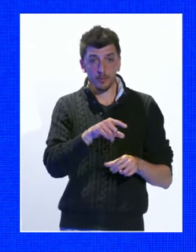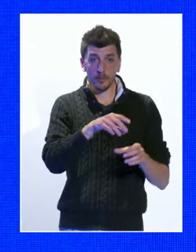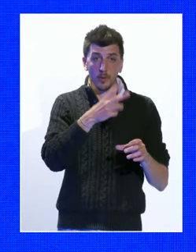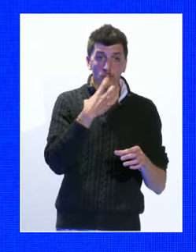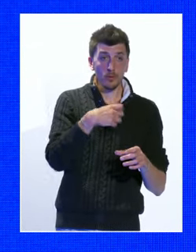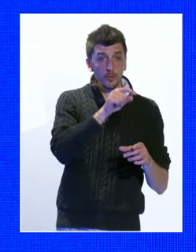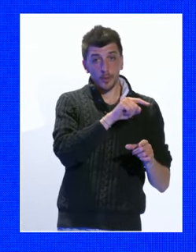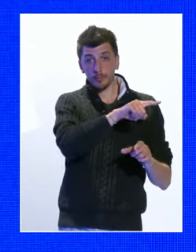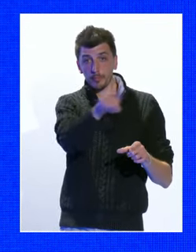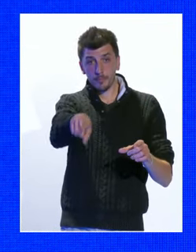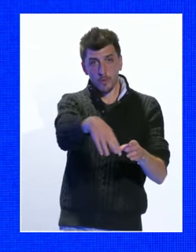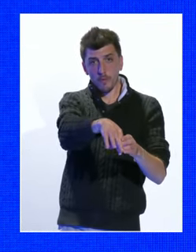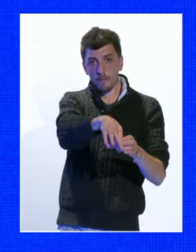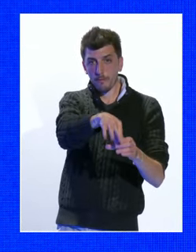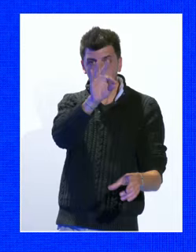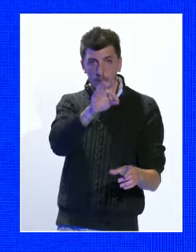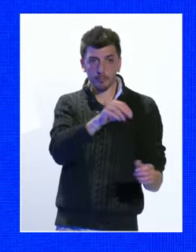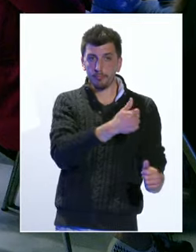citoyen.